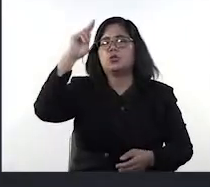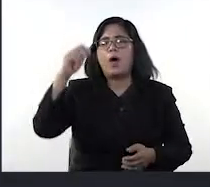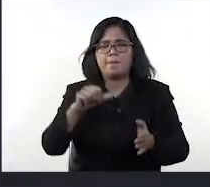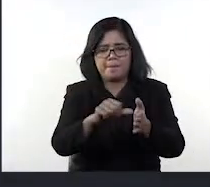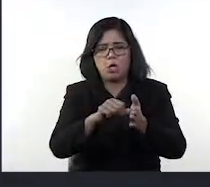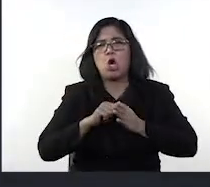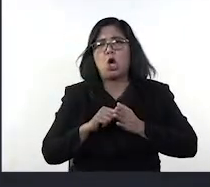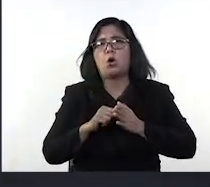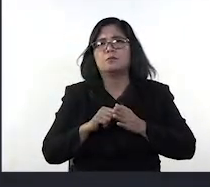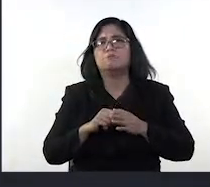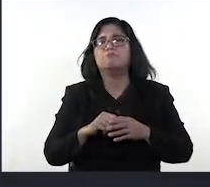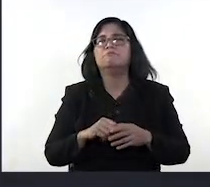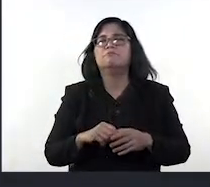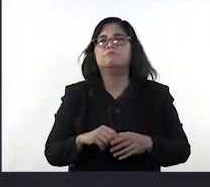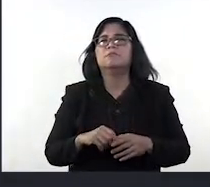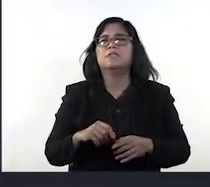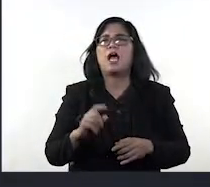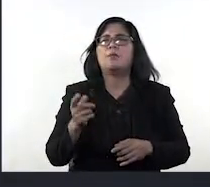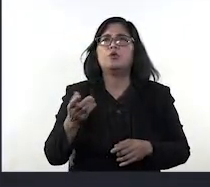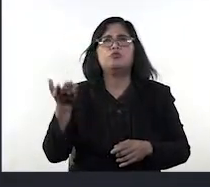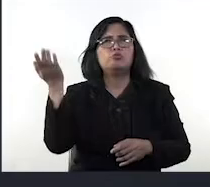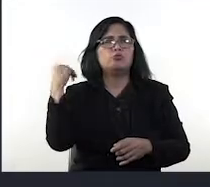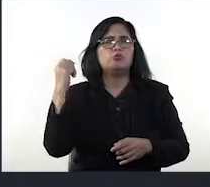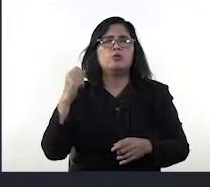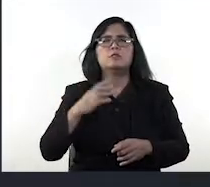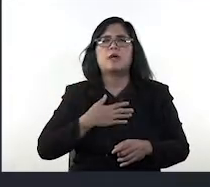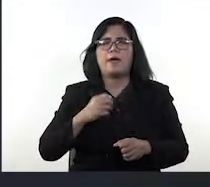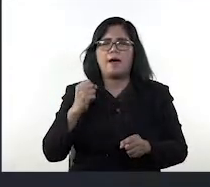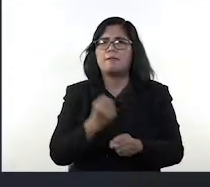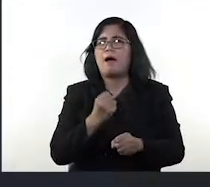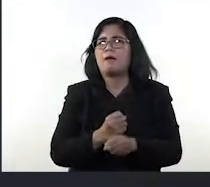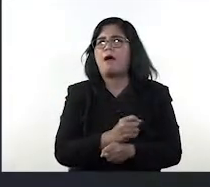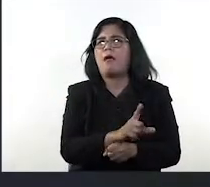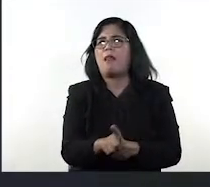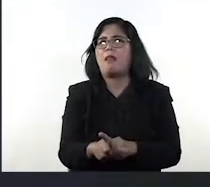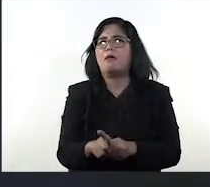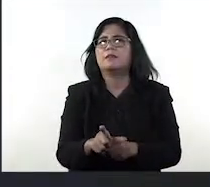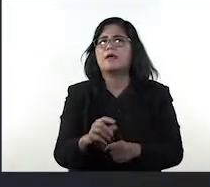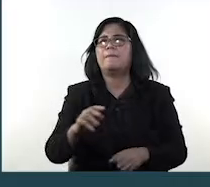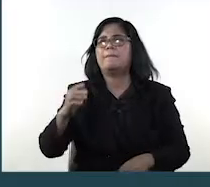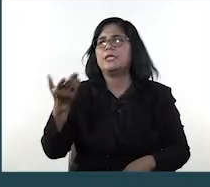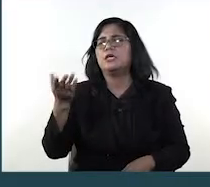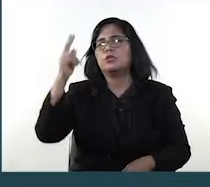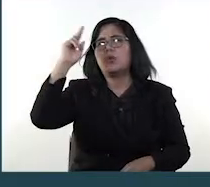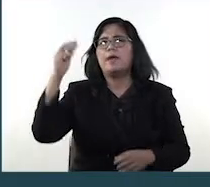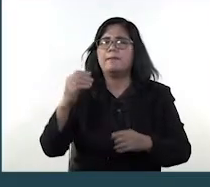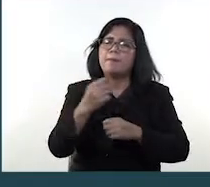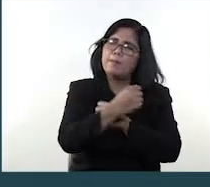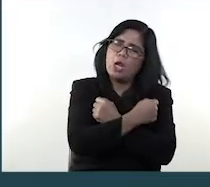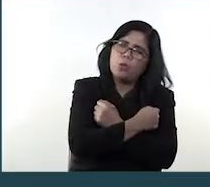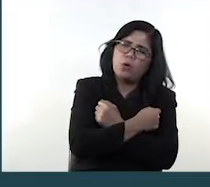Hai sekalipun saya pernah gagal Hai tapi Tuhan memeluk saya mengangkat saya dan memberikan kemenangan buat hidup sehat